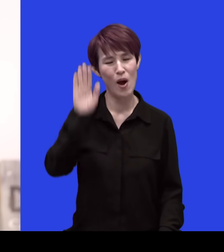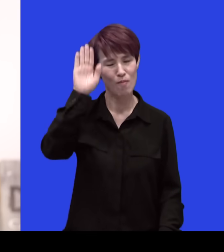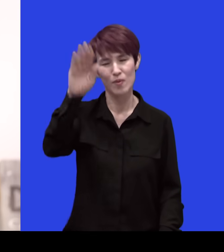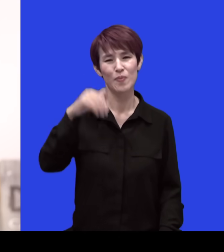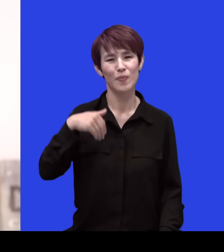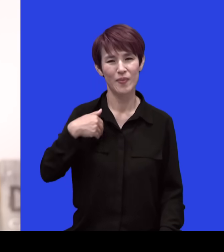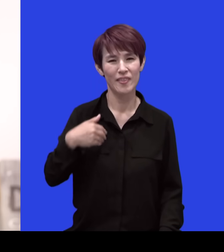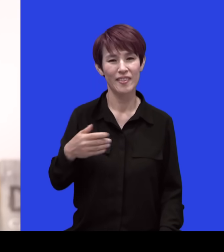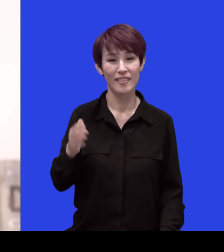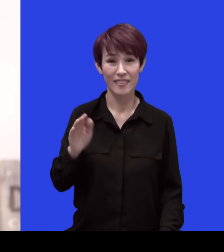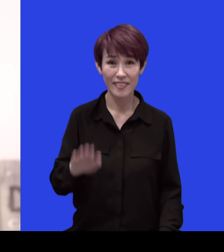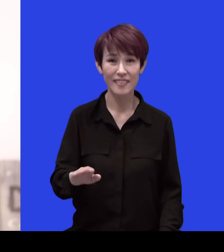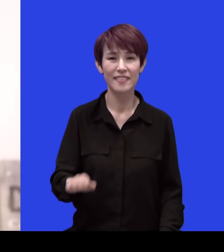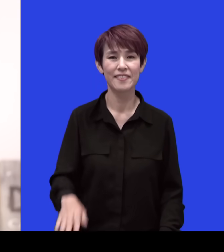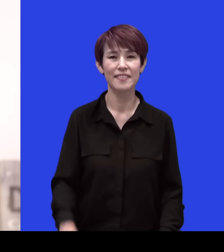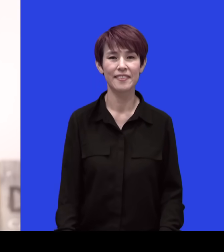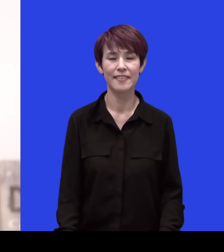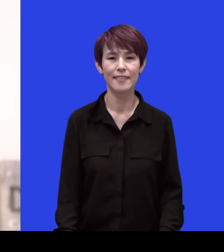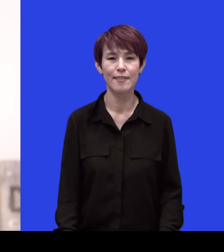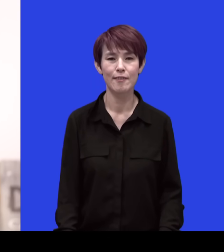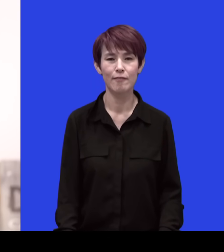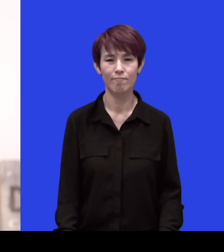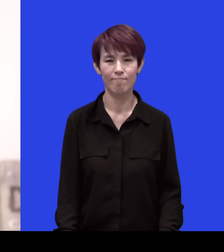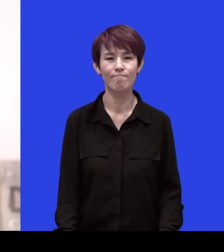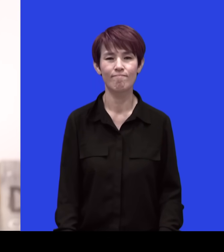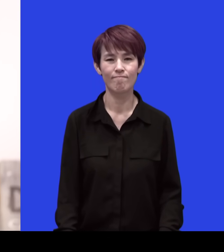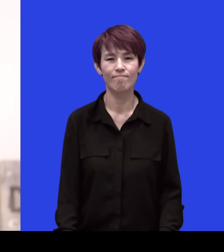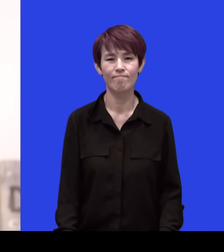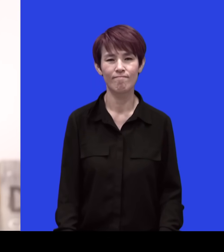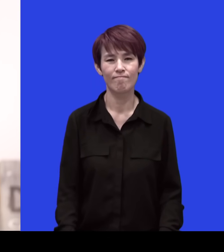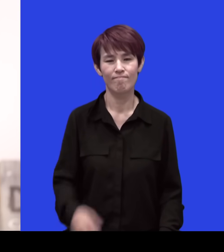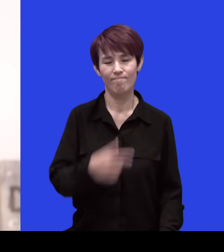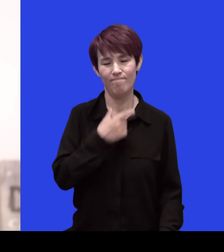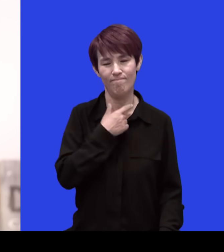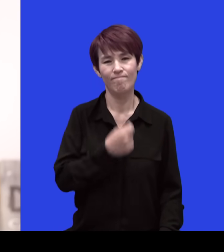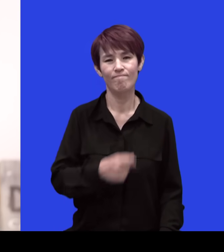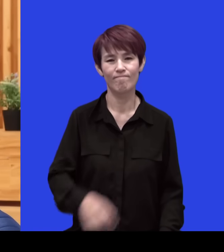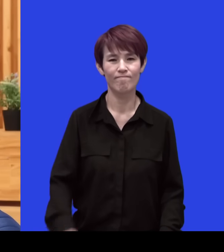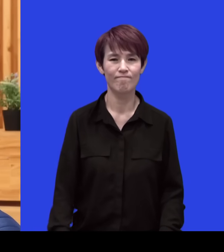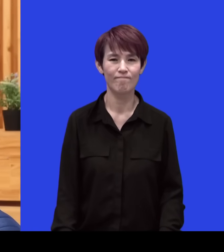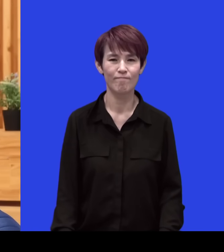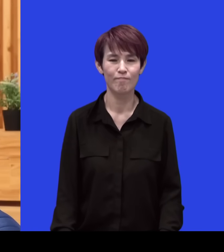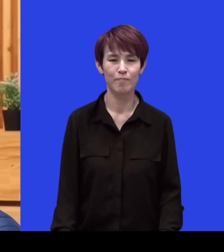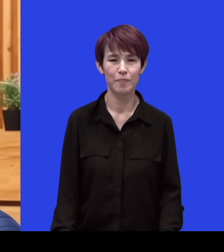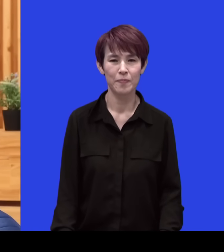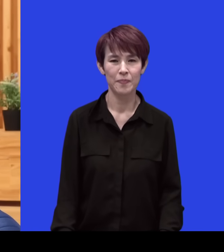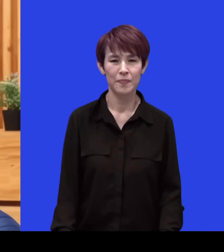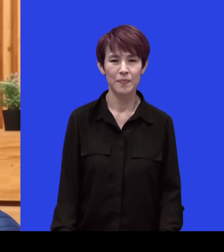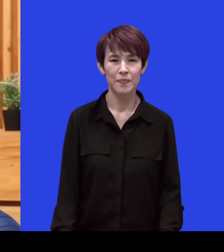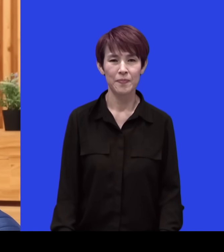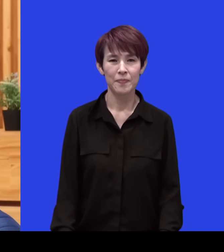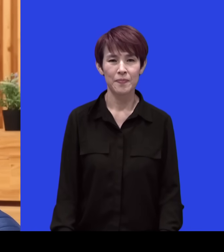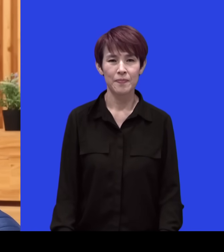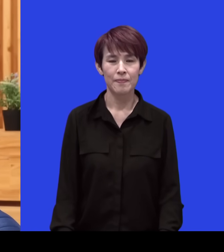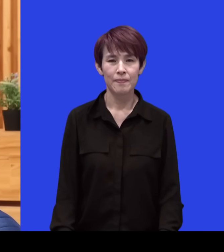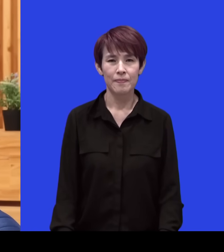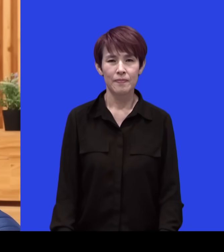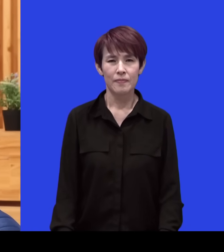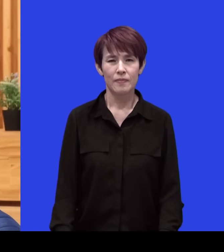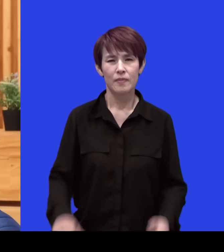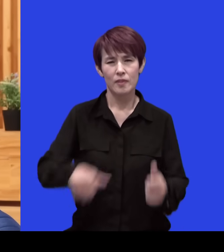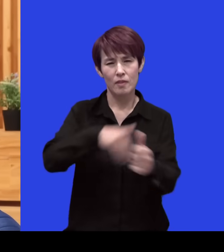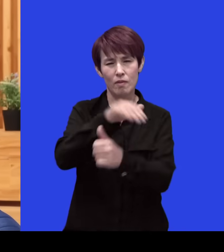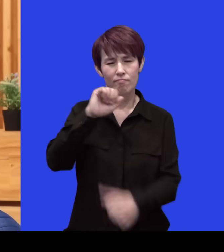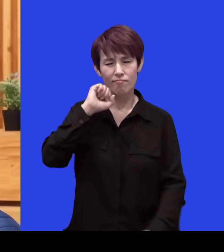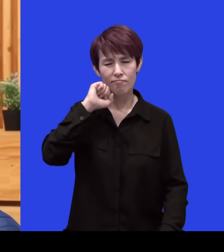모르지만 그런 게 이제 자꾸 보여요. 예. 마지막으로 이렇게 많은 어려운